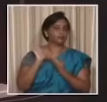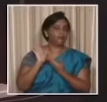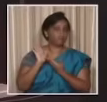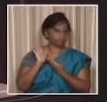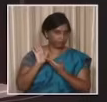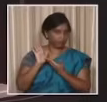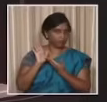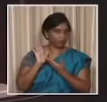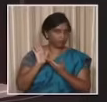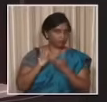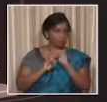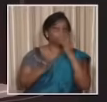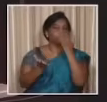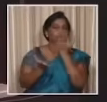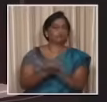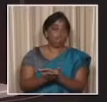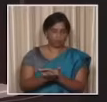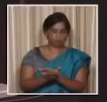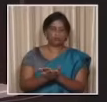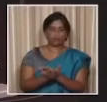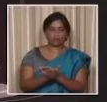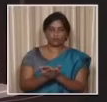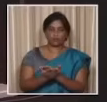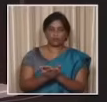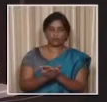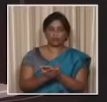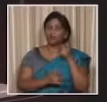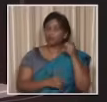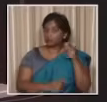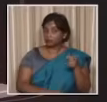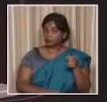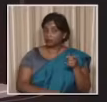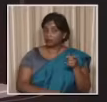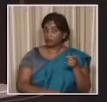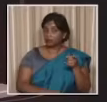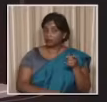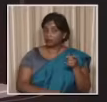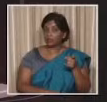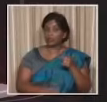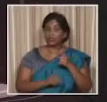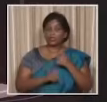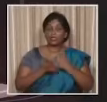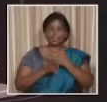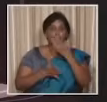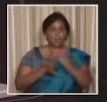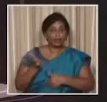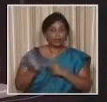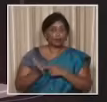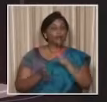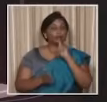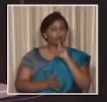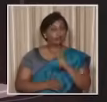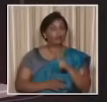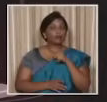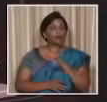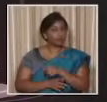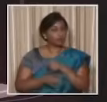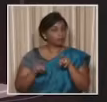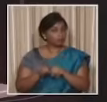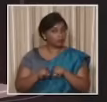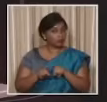මෙන්න මං හැන්සාත් ගත කරනවා සභාගත කරනවා ඒක අර ජිනදාස වාර්තාවේ සඳහන් වෙනවා ඒ